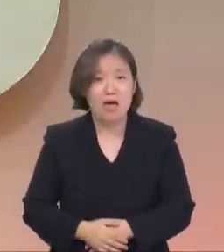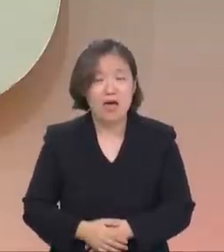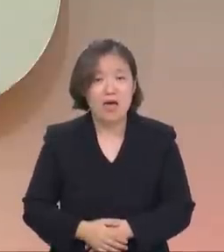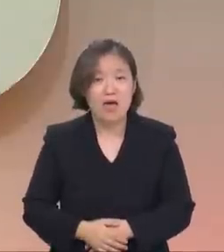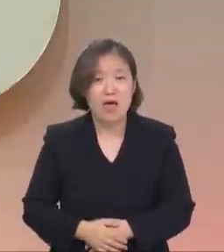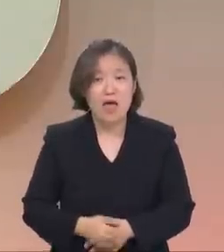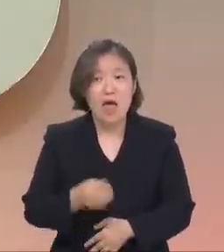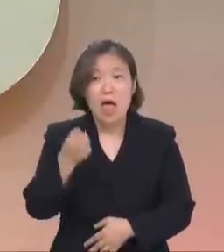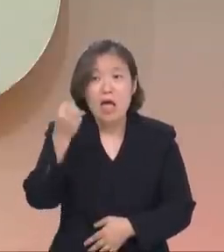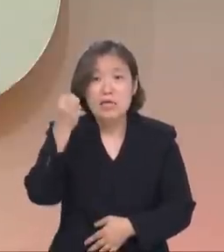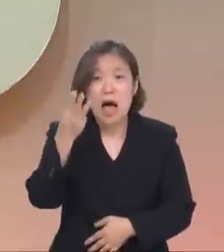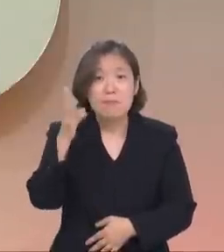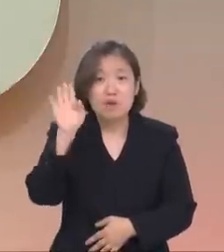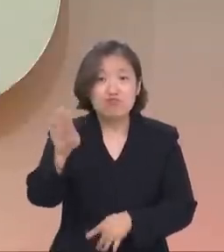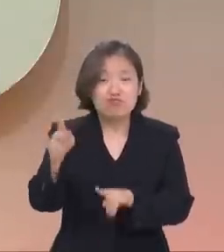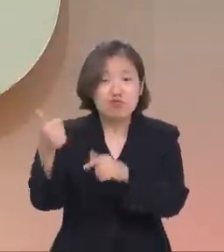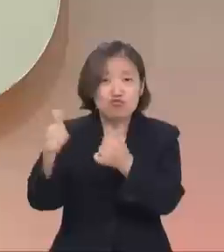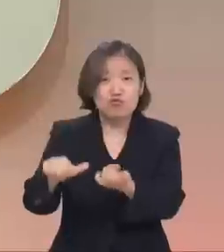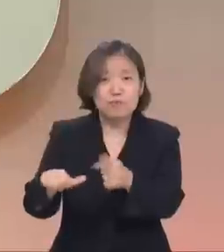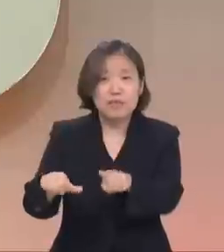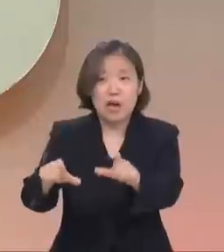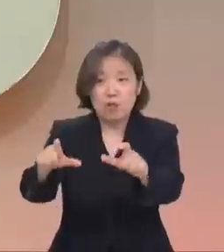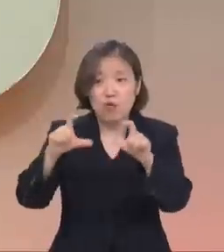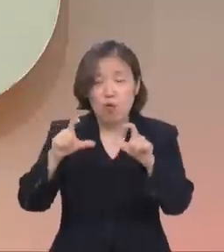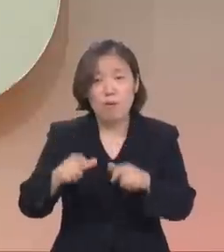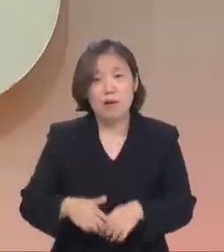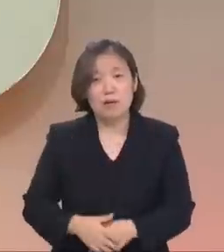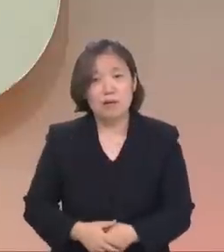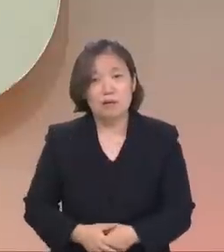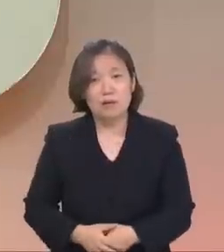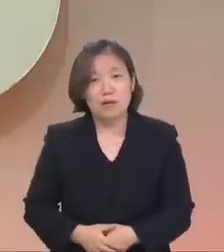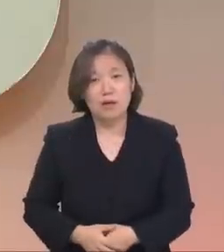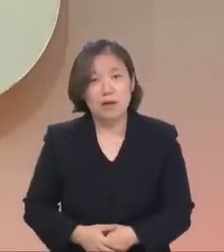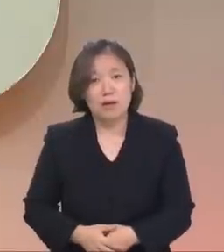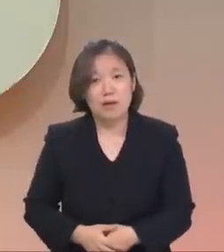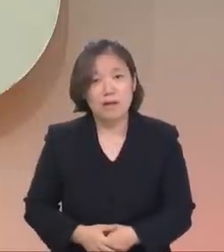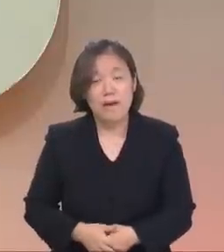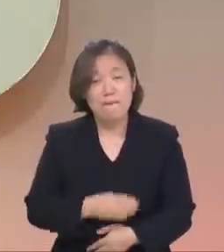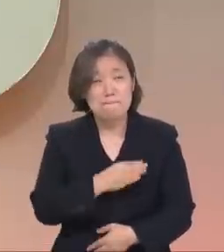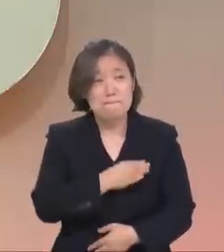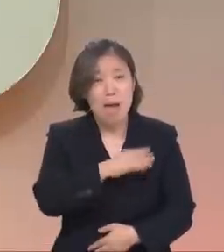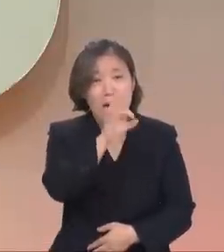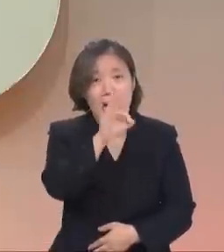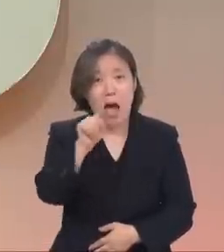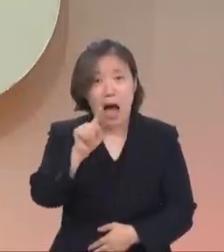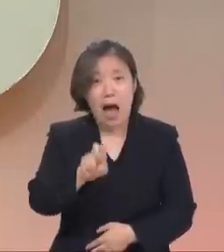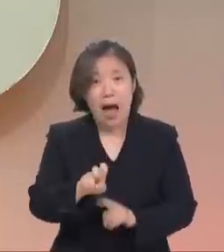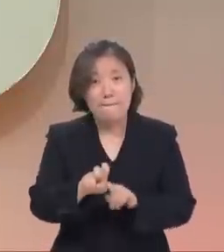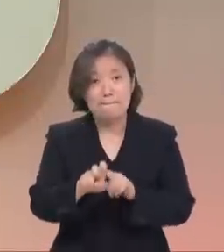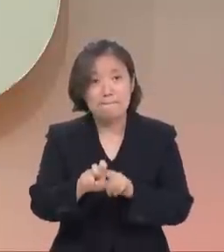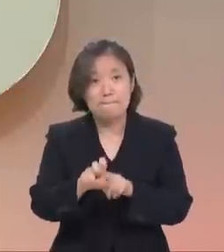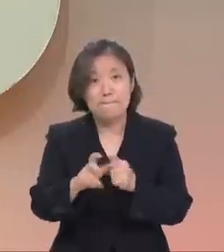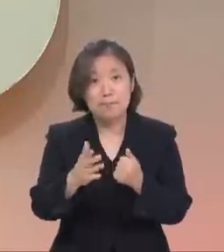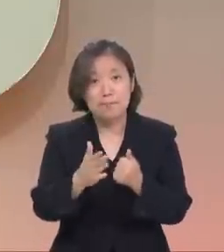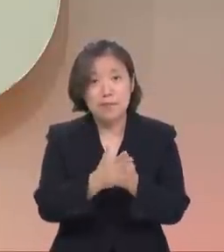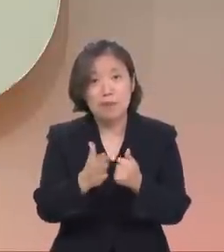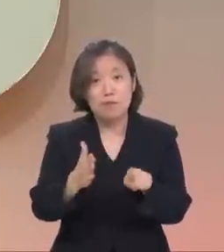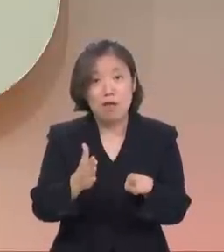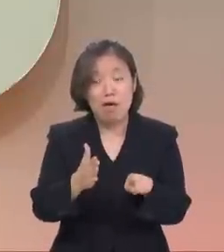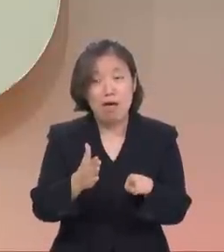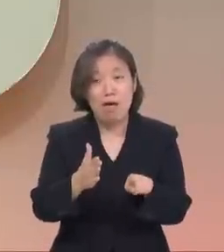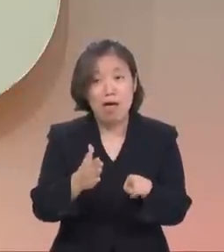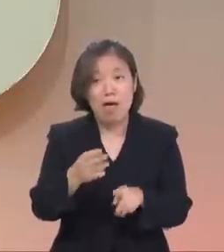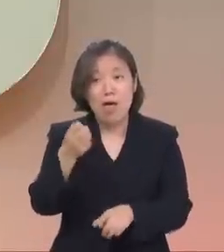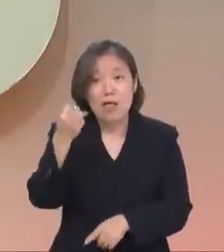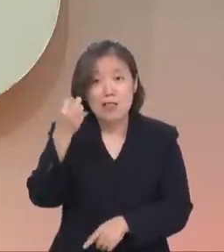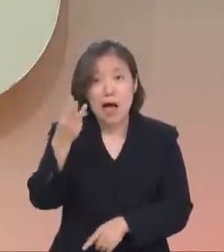시한부 인생을 선고받게 됩니다 폐암 4기에 의사의 소견으로 약